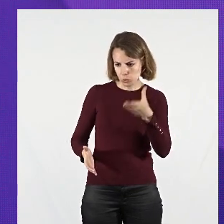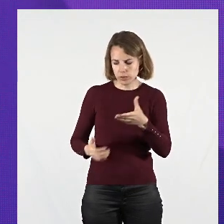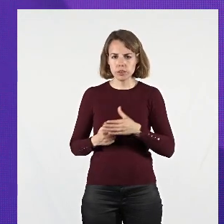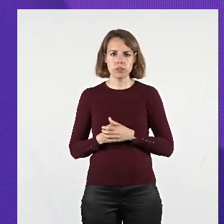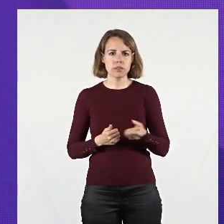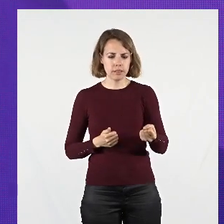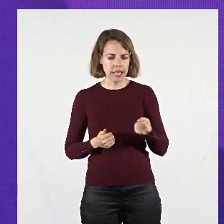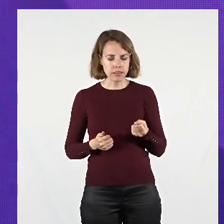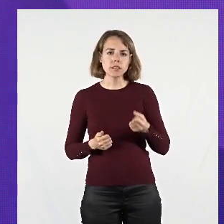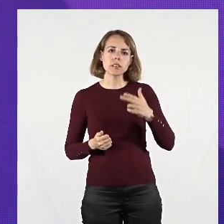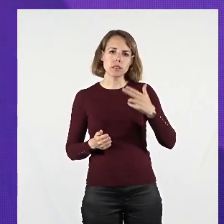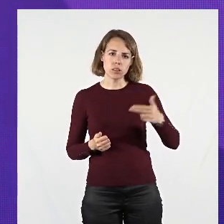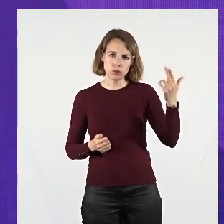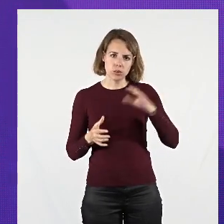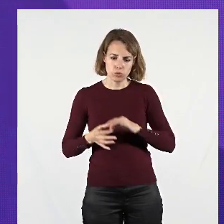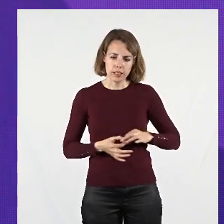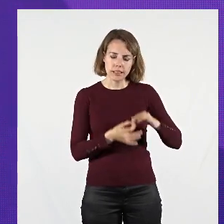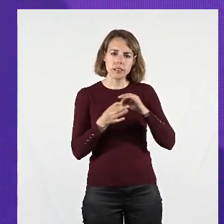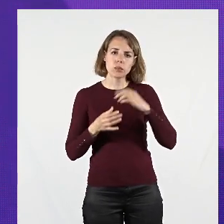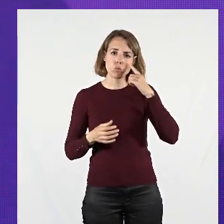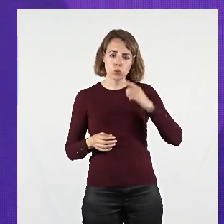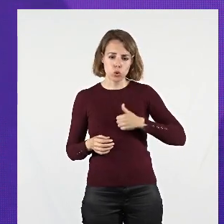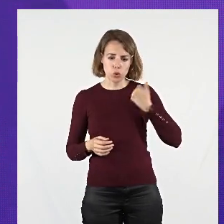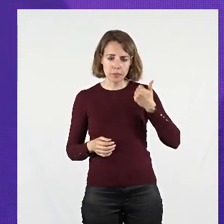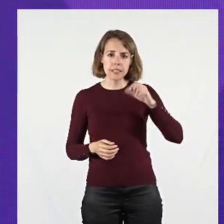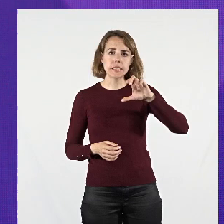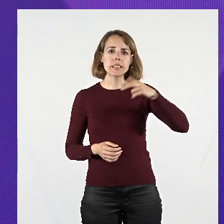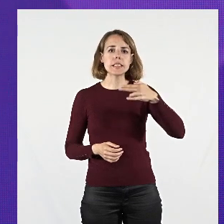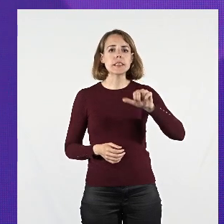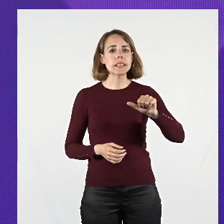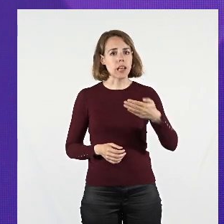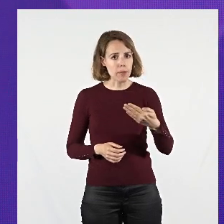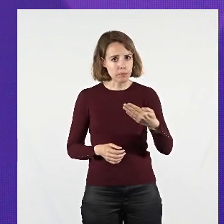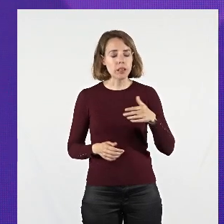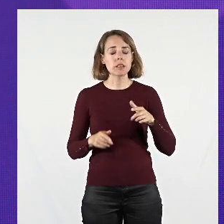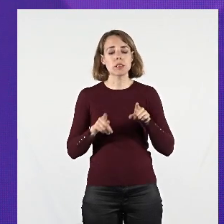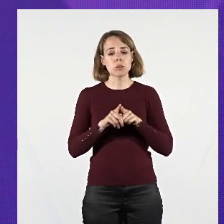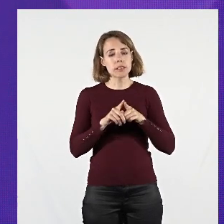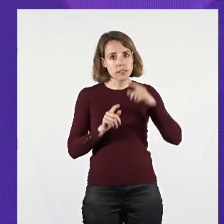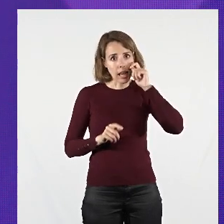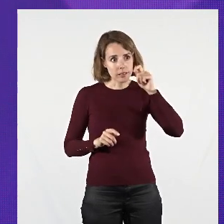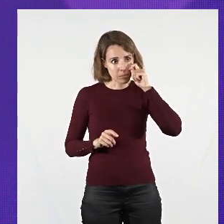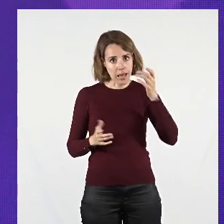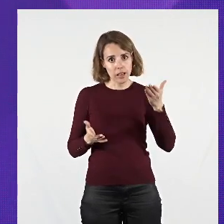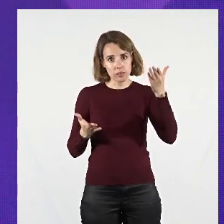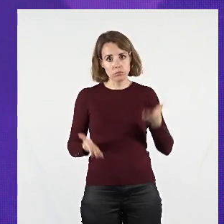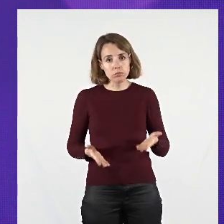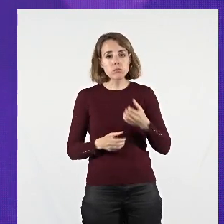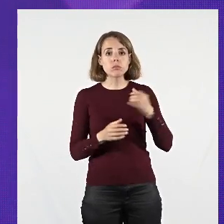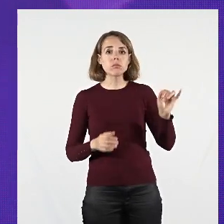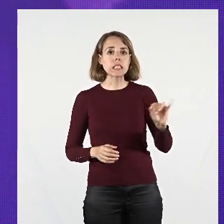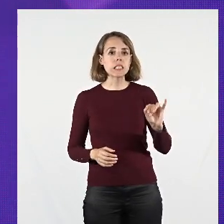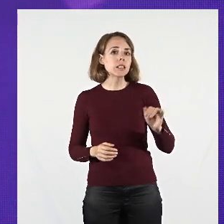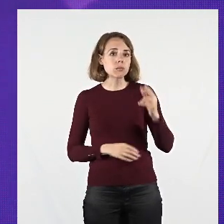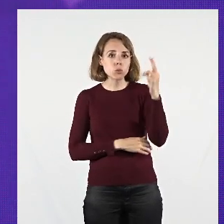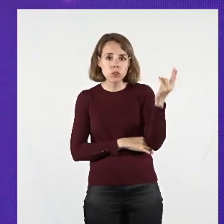solidarité pour l'autonomie, la CNAM, et on écoute aussi des experts qui peuvent être des universitaires ou des